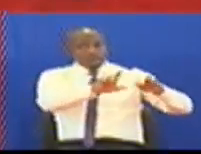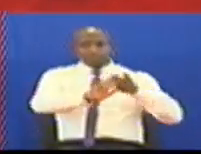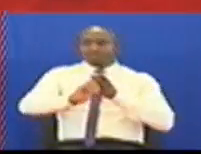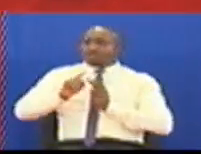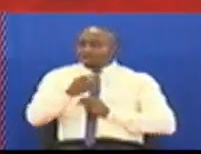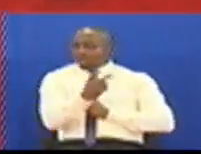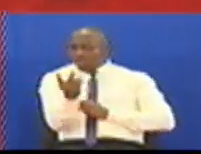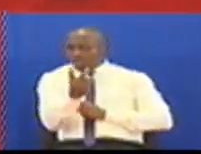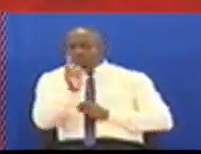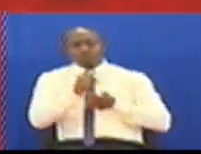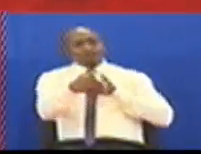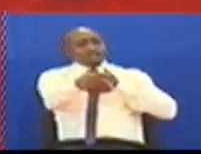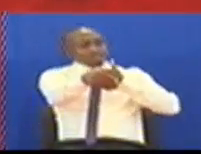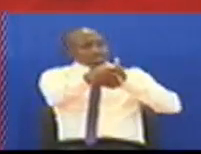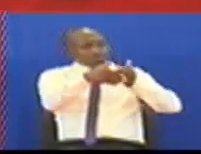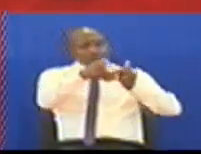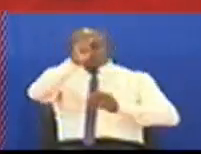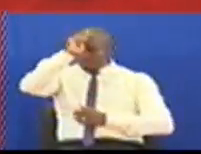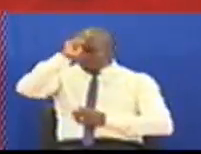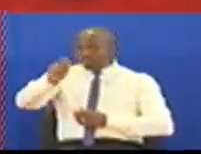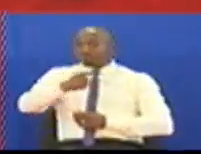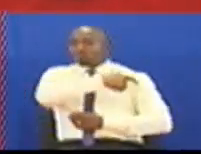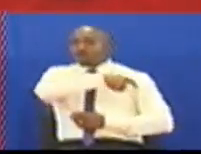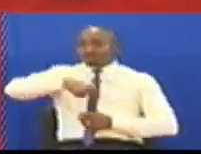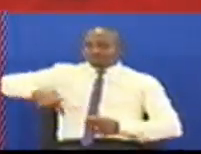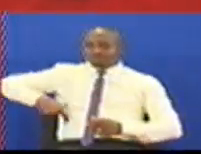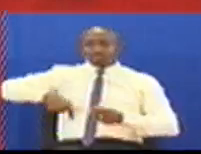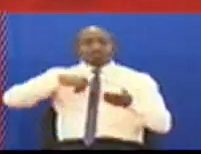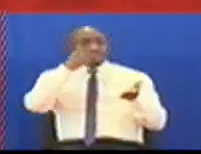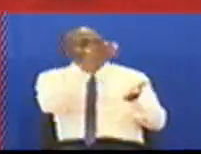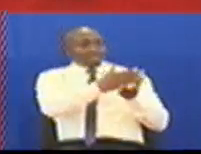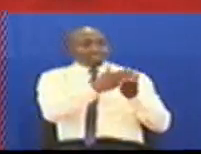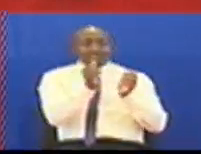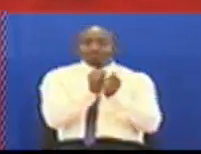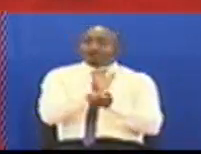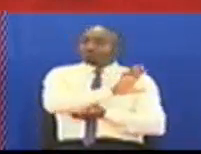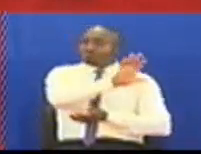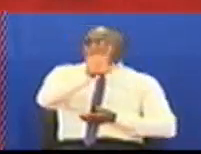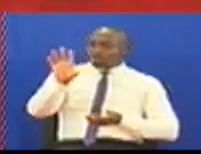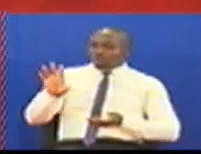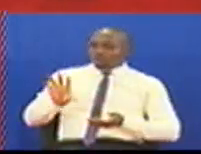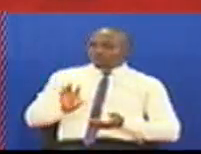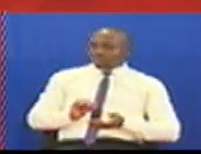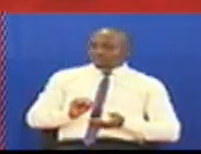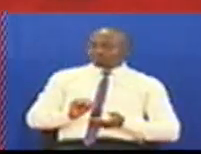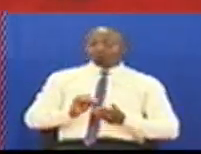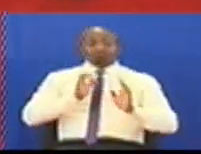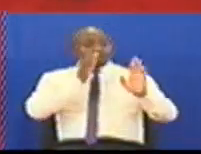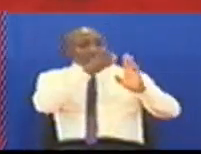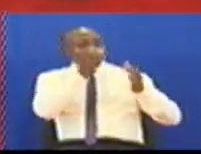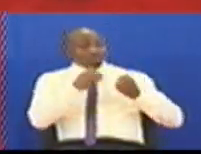Wamekuwa karibu sana na Mheshimiwa Rais kuhakikisha kwamba masuala yote ambayo wanakuwa wamekusudia